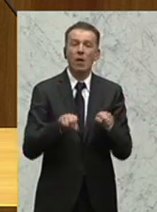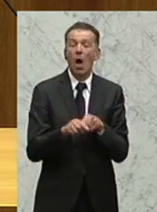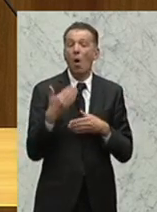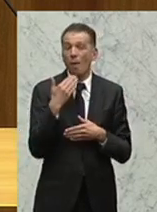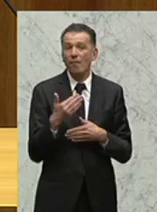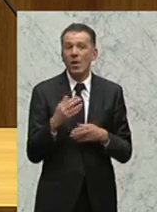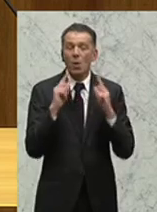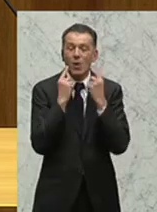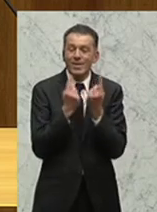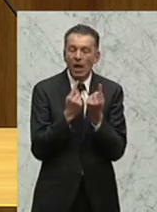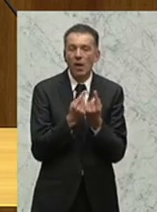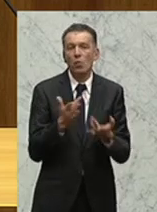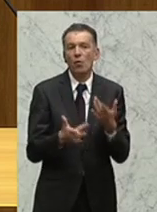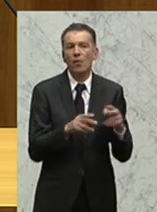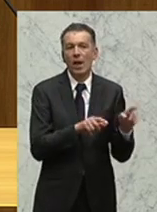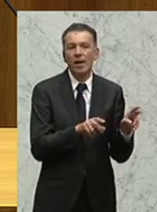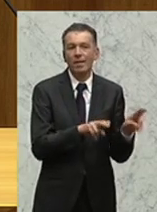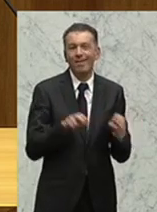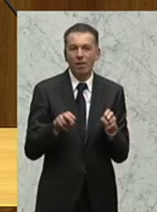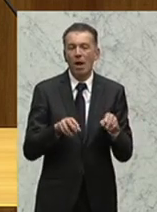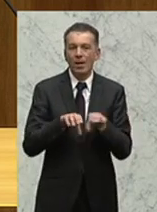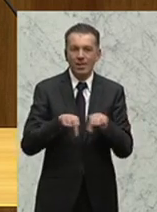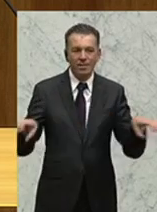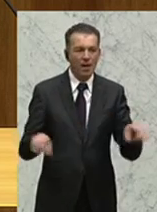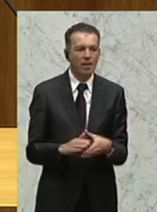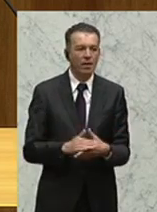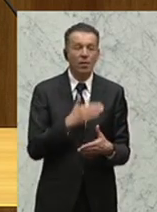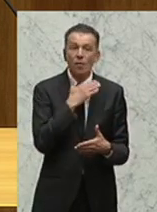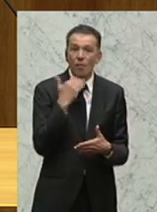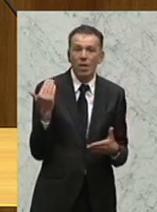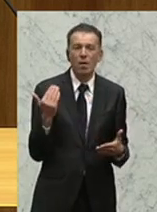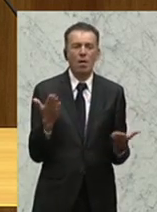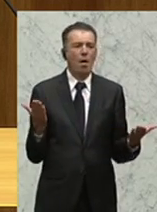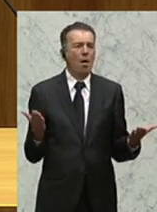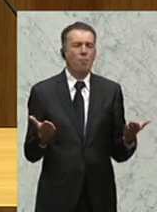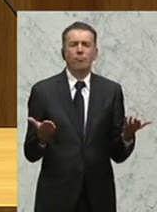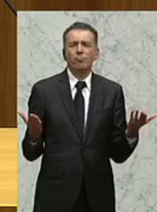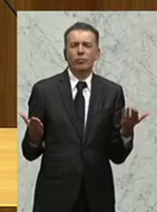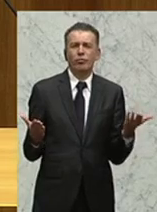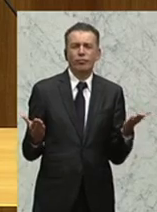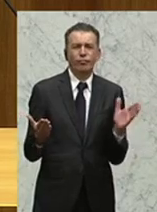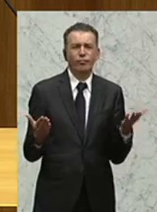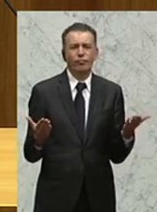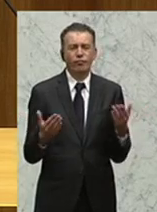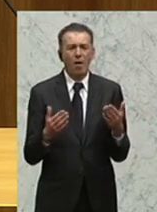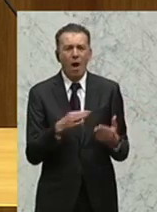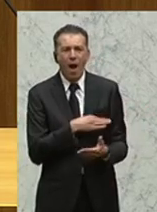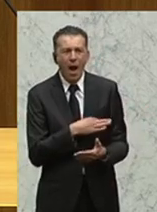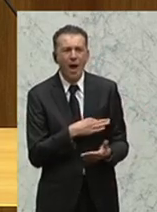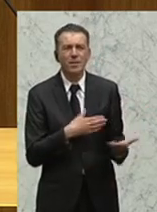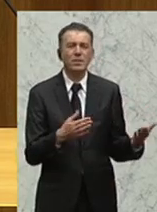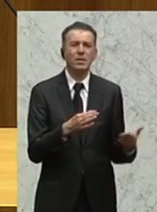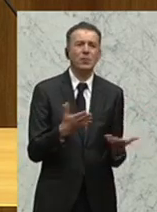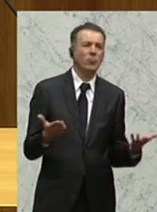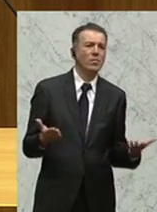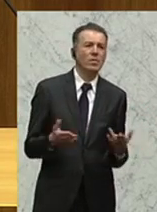lesen. Hier zitiere ich vielleicht auch noch den Standard, wo viele Schausteller sich in ihrer Existenz bedroht fühlen, weil die Schausteller